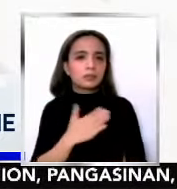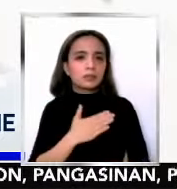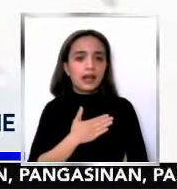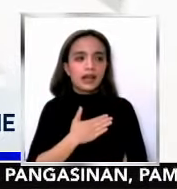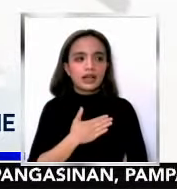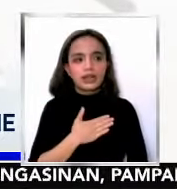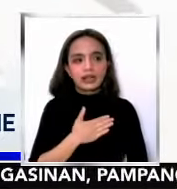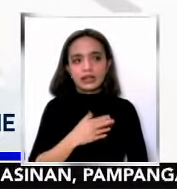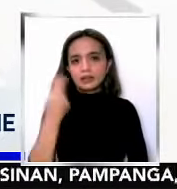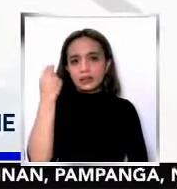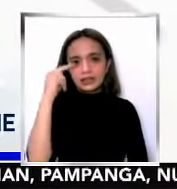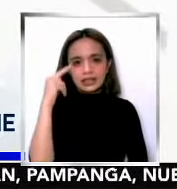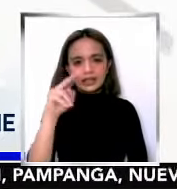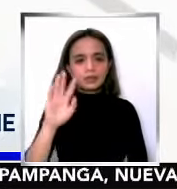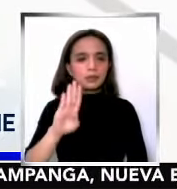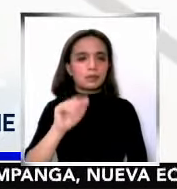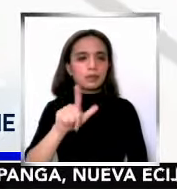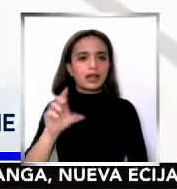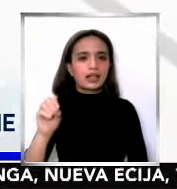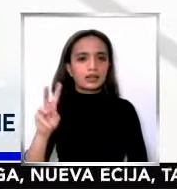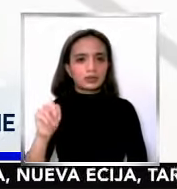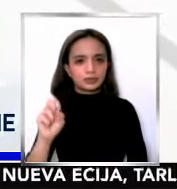balloons.